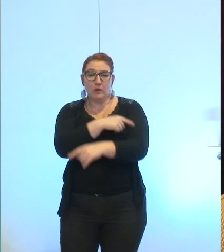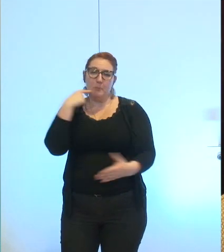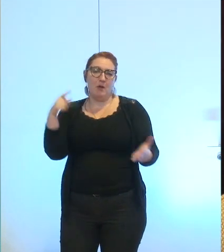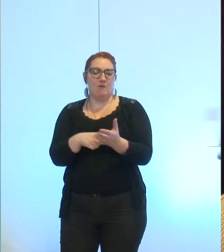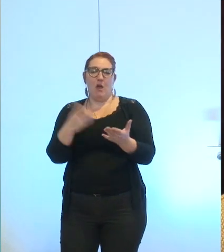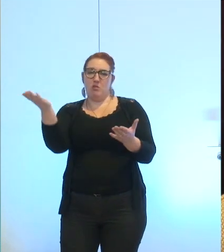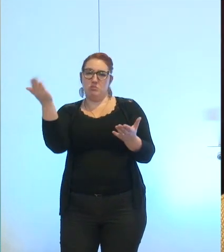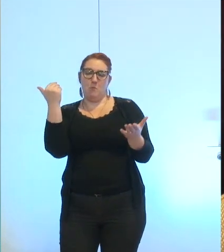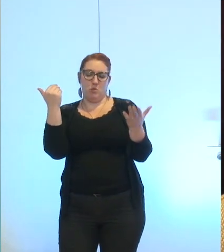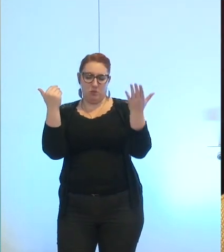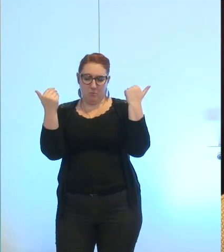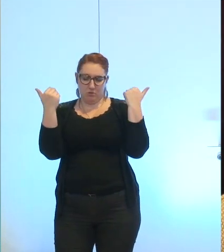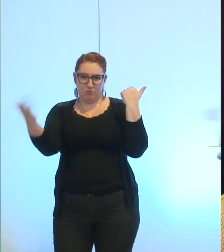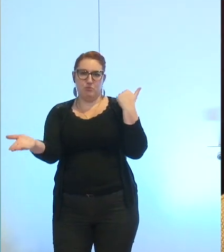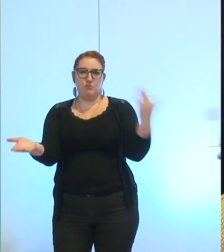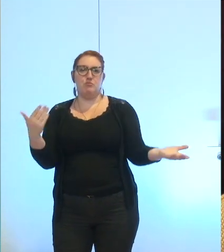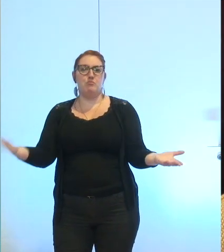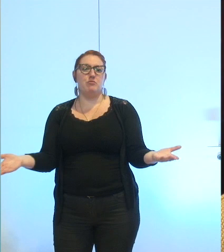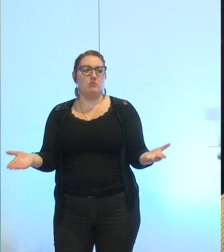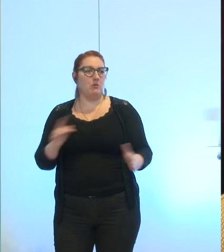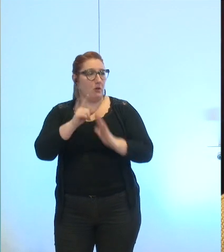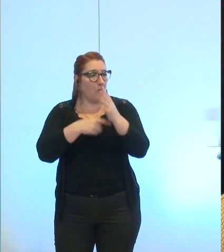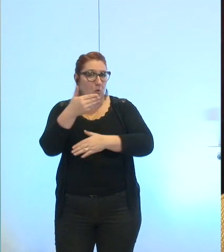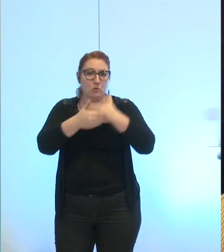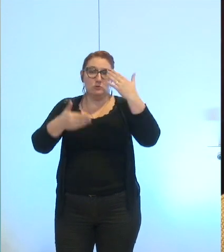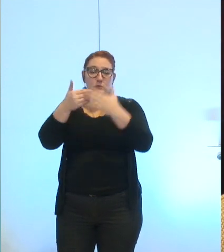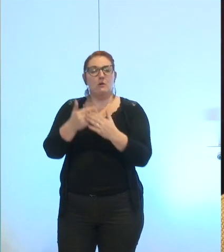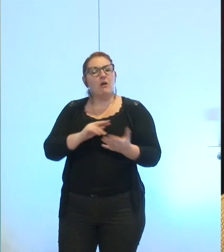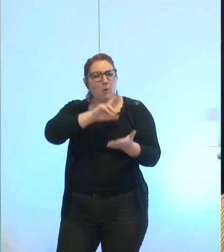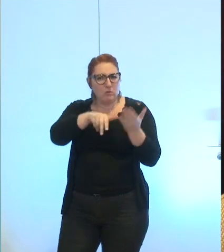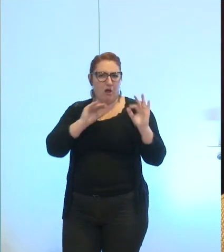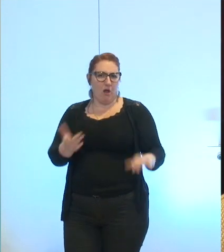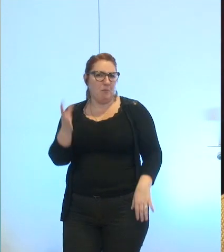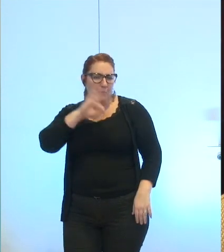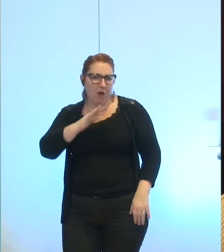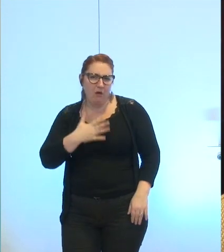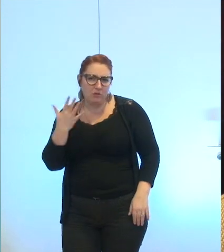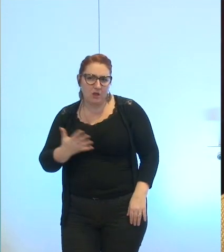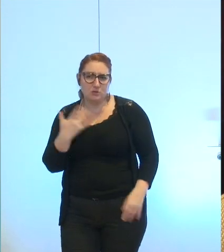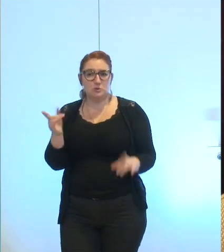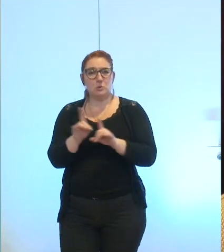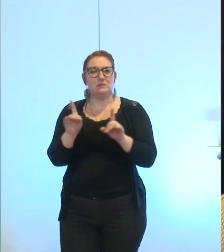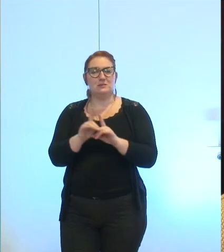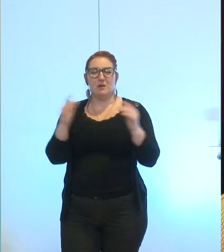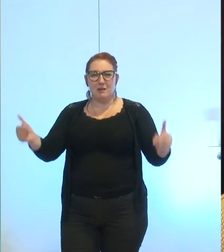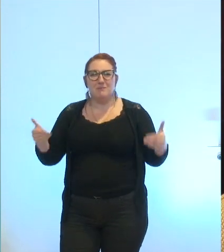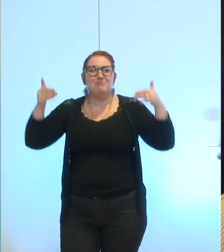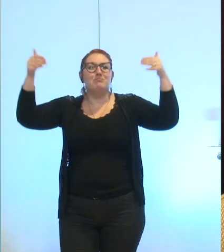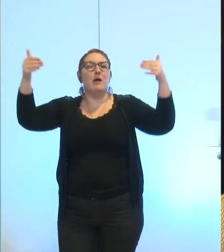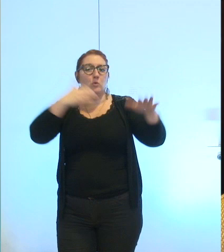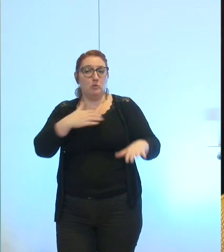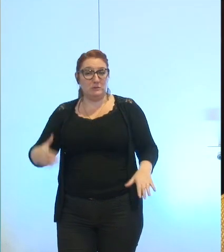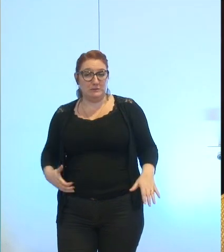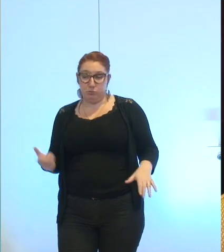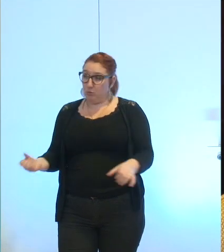reconduire ce contrat pourtant bien lucratif en outre combien va coûter le remontage des panneaux municipaux combien